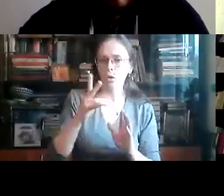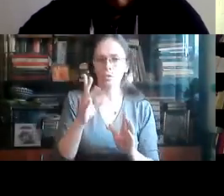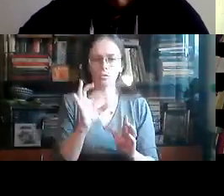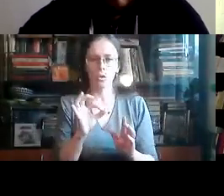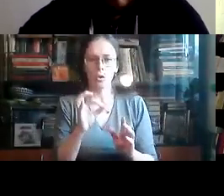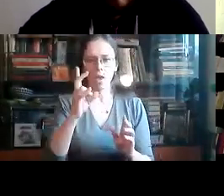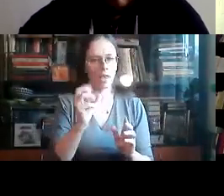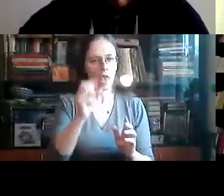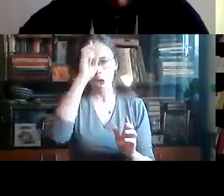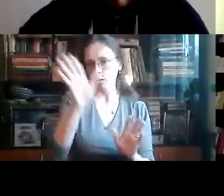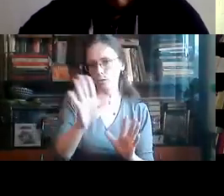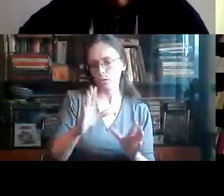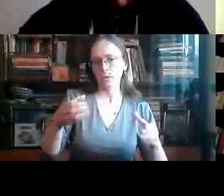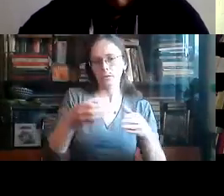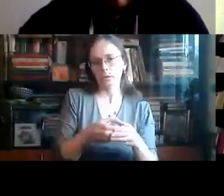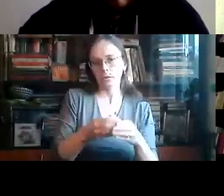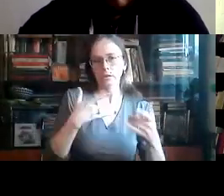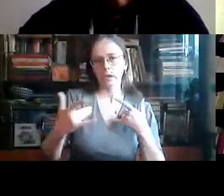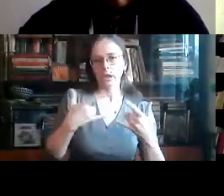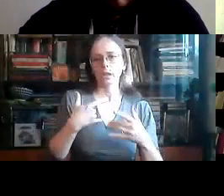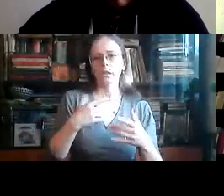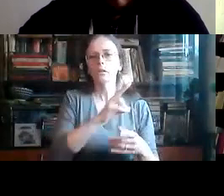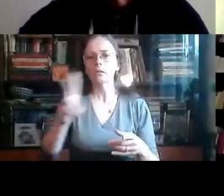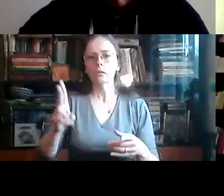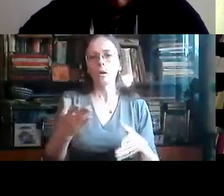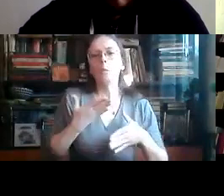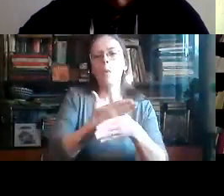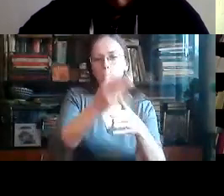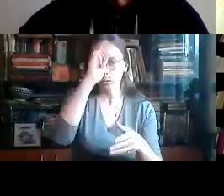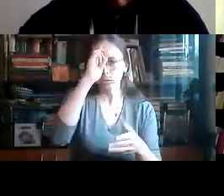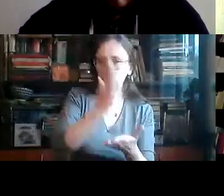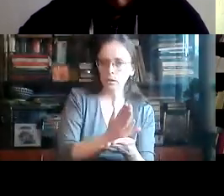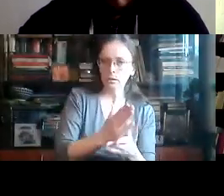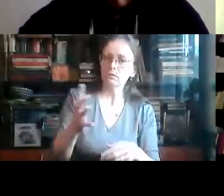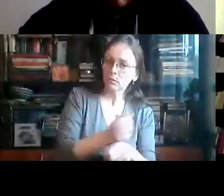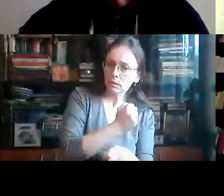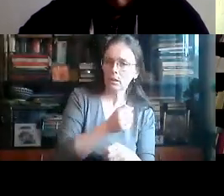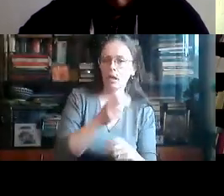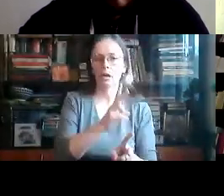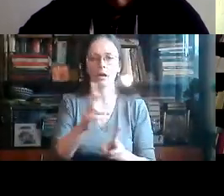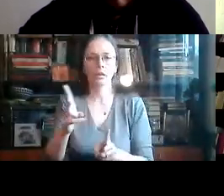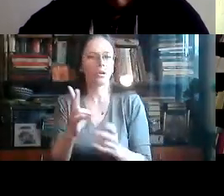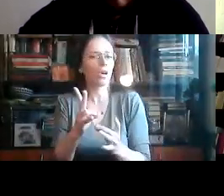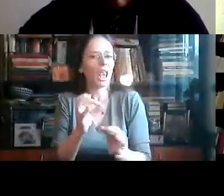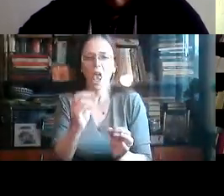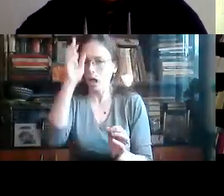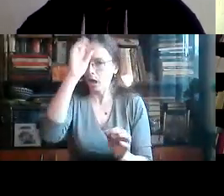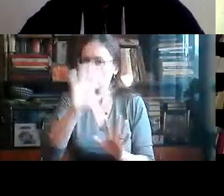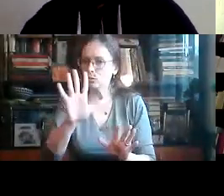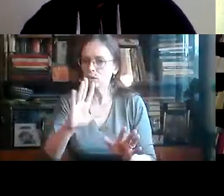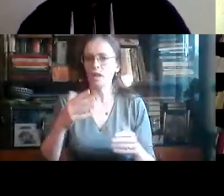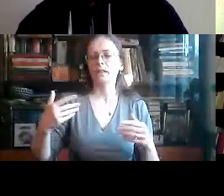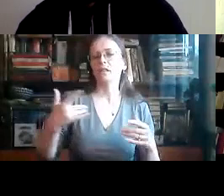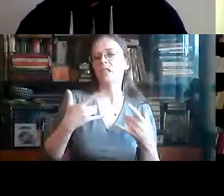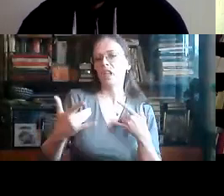вот небольшие театры, не государственные, без такой поддержки, возможно, многие просто, ну, не перенесут